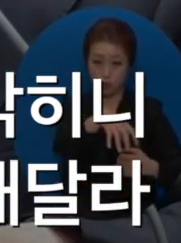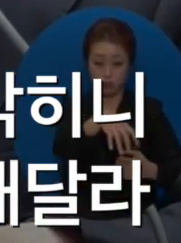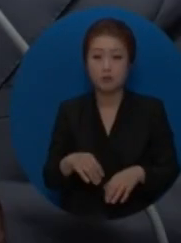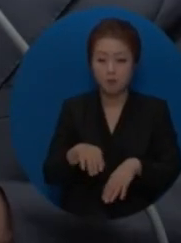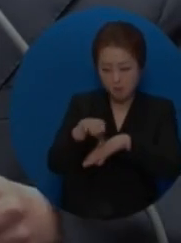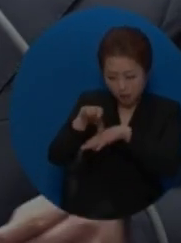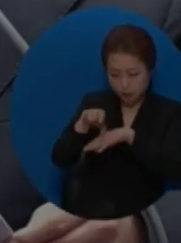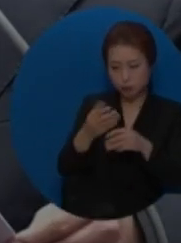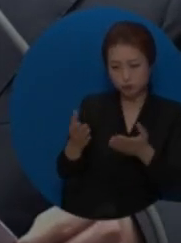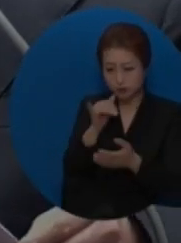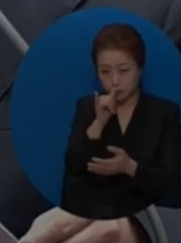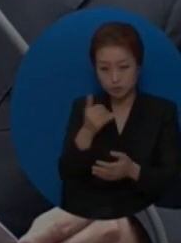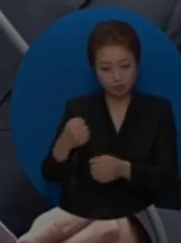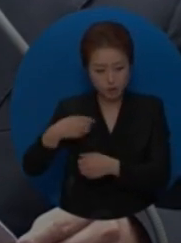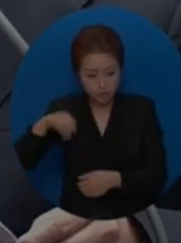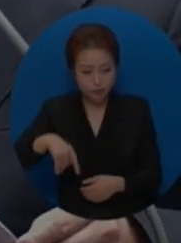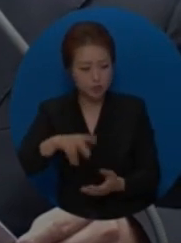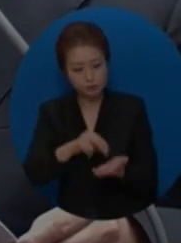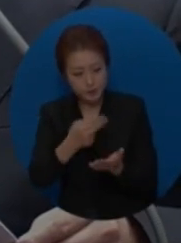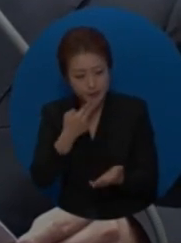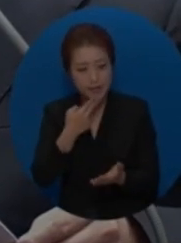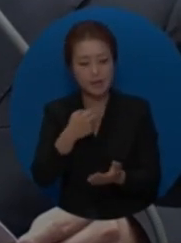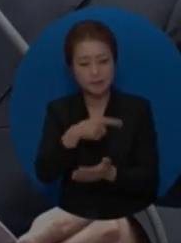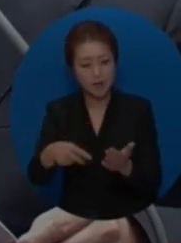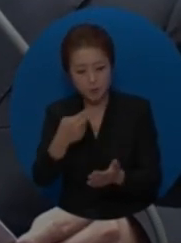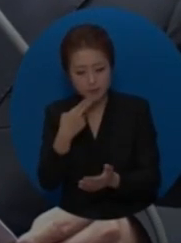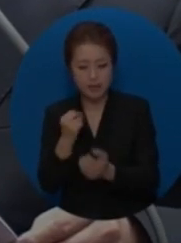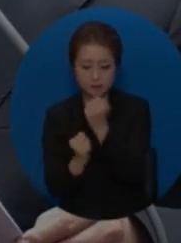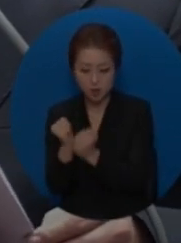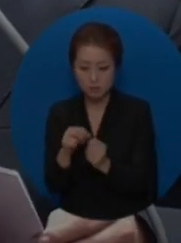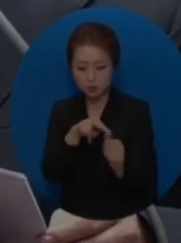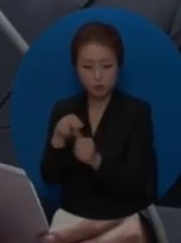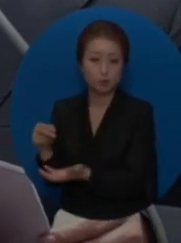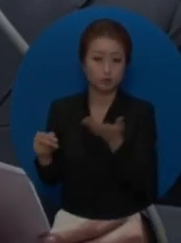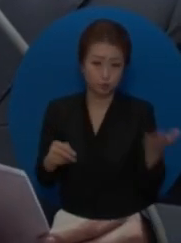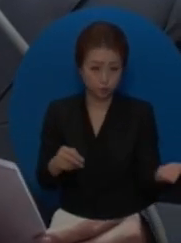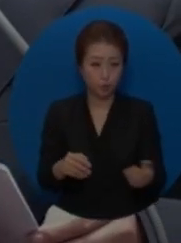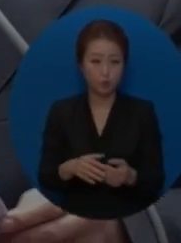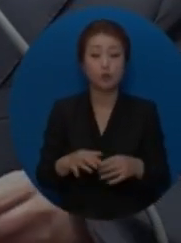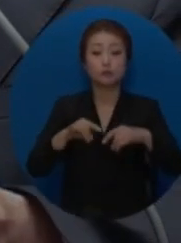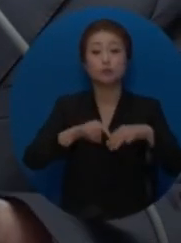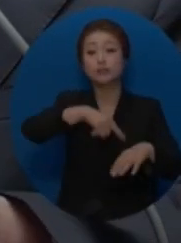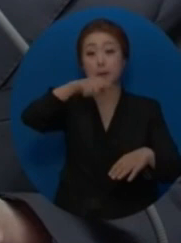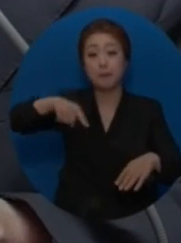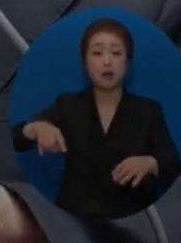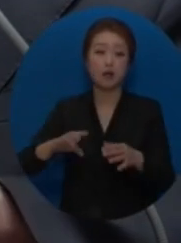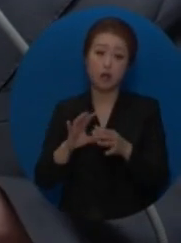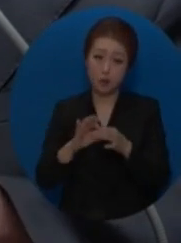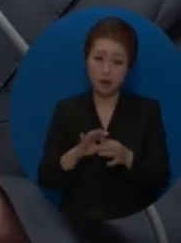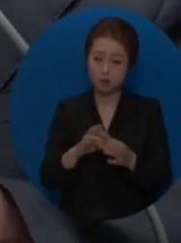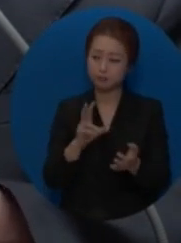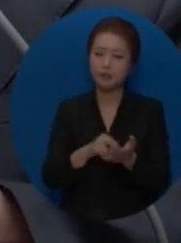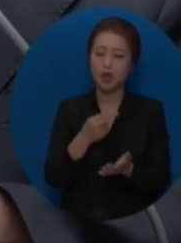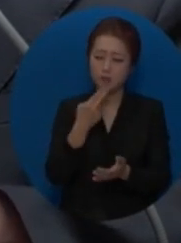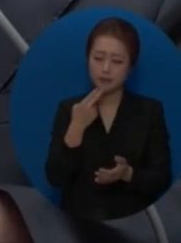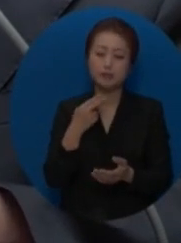있습니다. 실측을 해서 증명을 해보이고 또 구함도 가보고 이렇게 해서 전자파에 대해서는 전혀 더 이상 이제 문제를